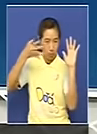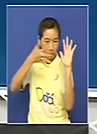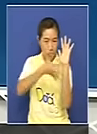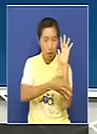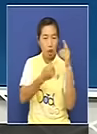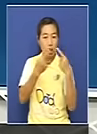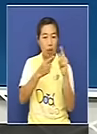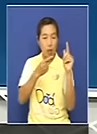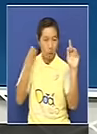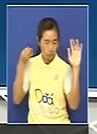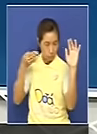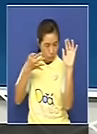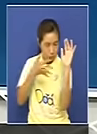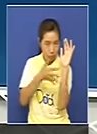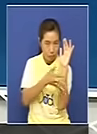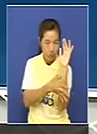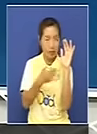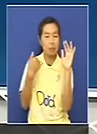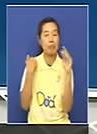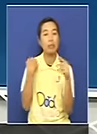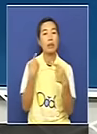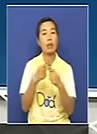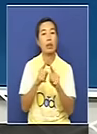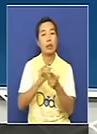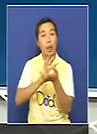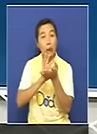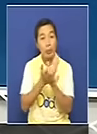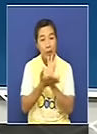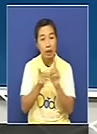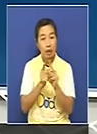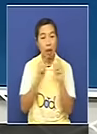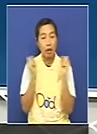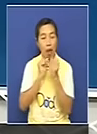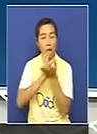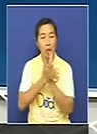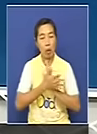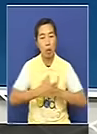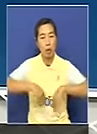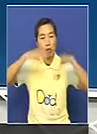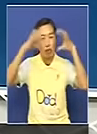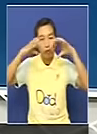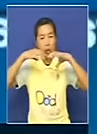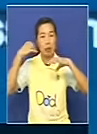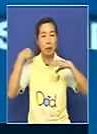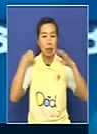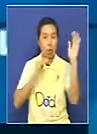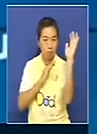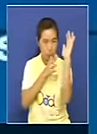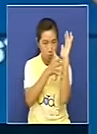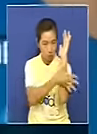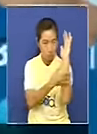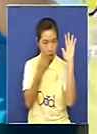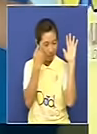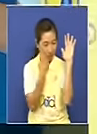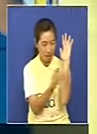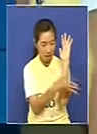มครับแต่ว่าเคลื่อนลงมาอยู่ตรงทะเลจีนใต้ก็ทำให้เปลี่ยนแปลงจากความหนาวเย็นกลายเป็นความชื้นครับแล้วก็โอบเข้าทางด้านต